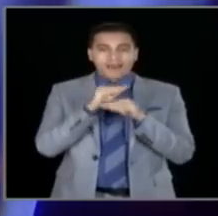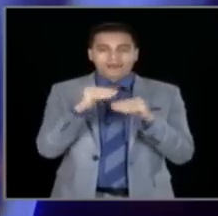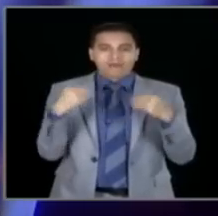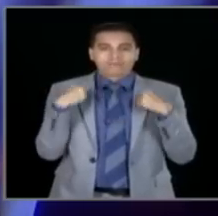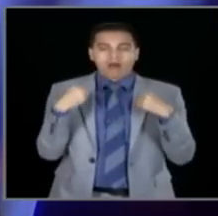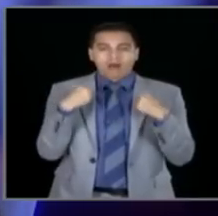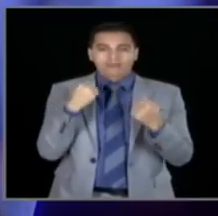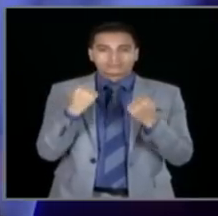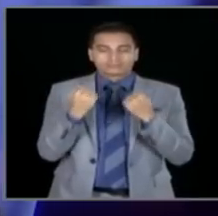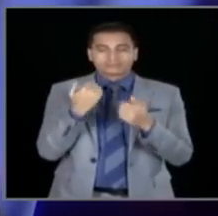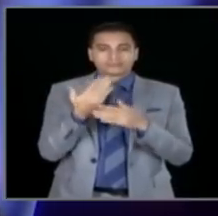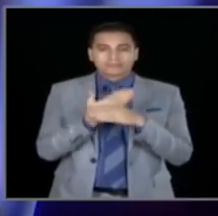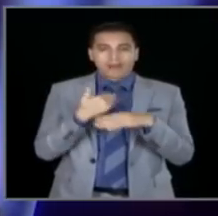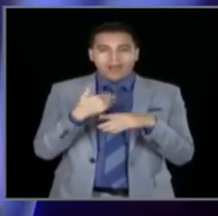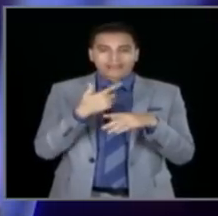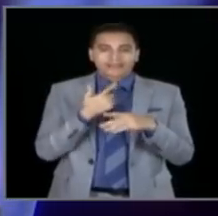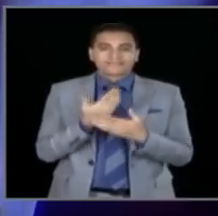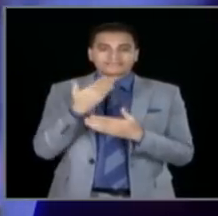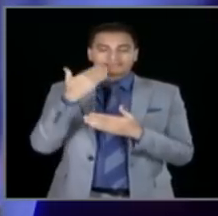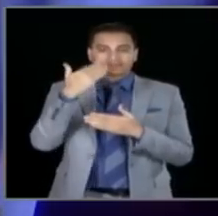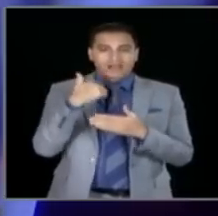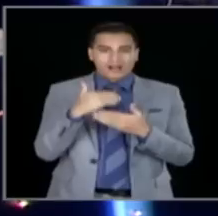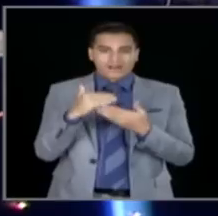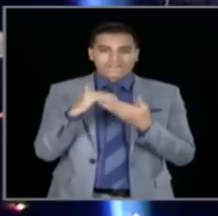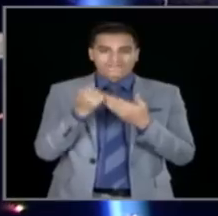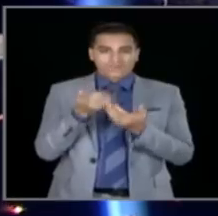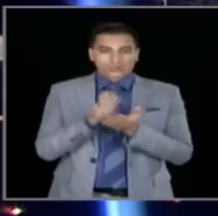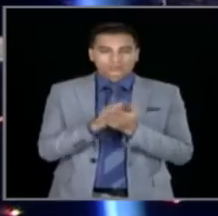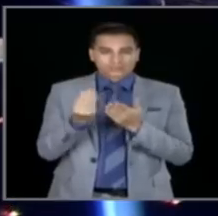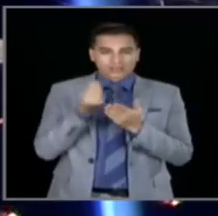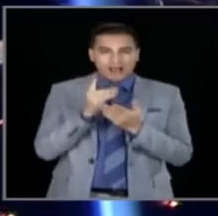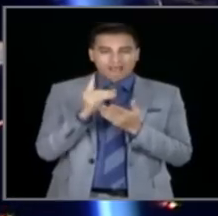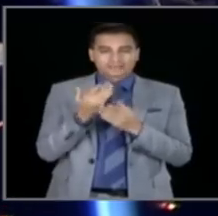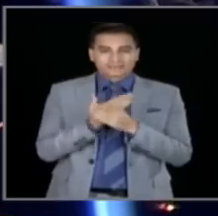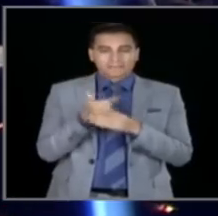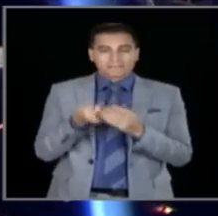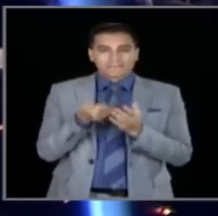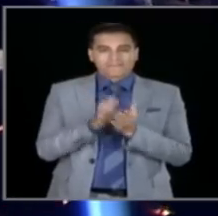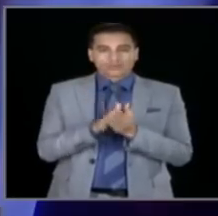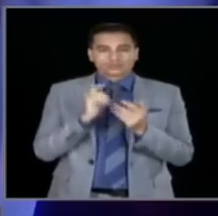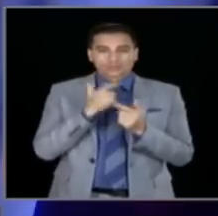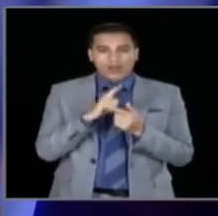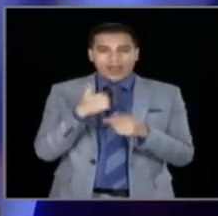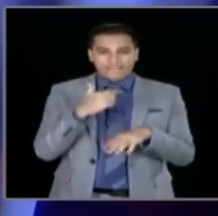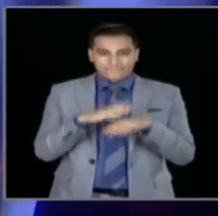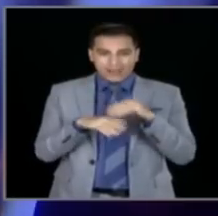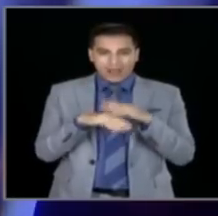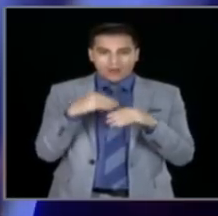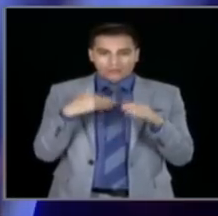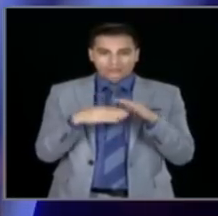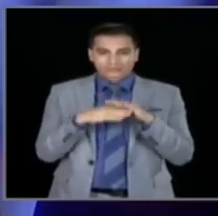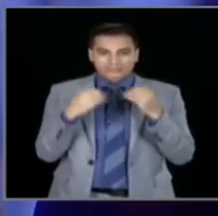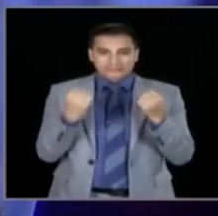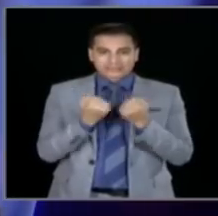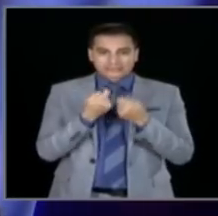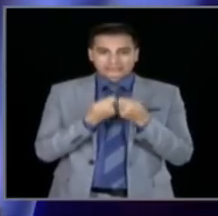عايزة أتخصص في المجال ده. الكلية ما تحتليش الفرصة عشان القسم ده مش موجود عندي، فأنا بحاول إن أنا أخد أطور